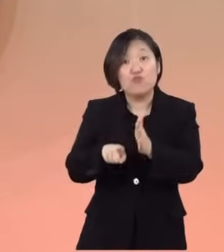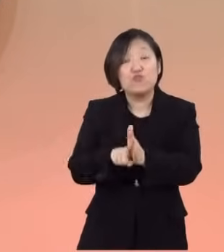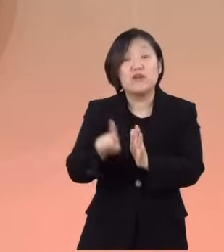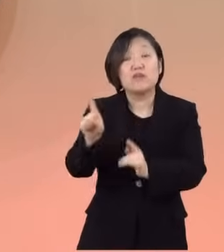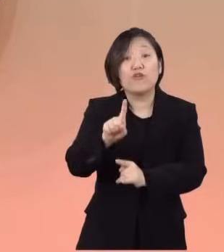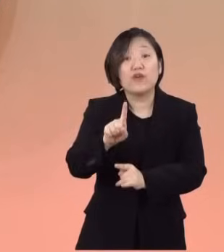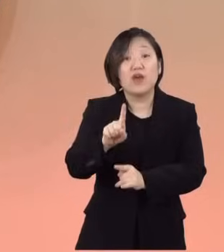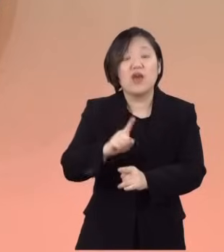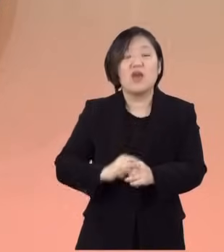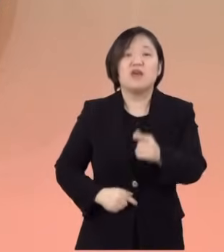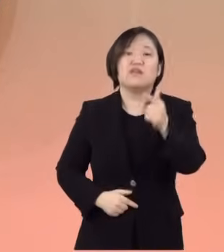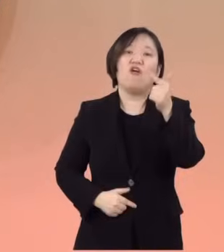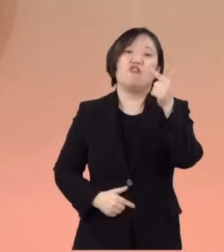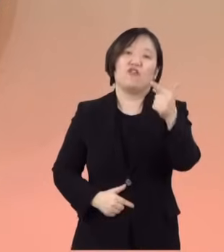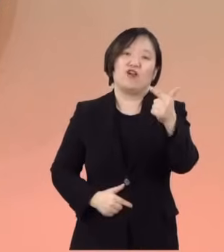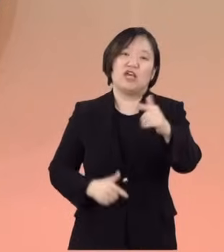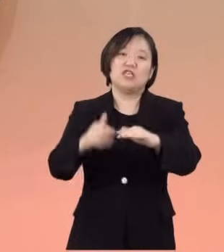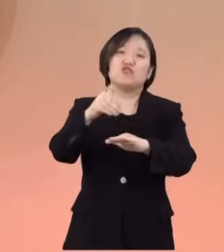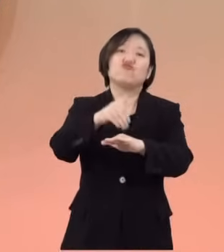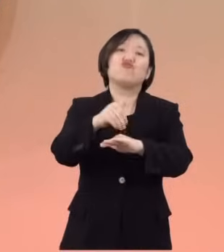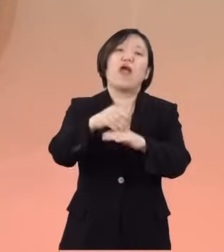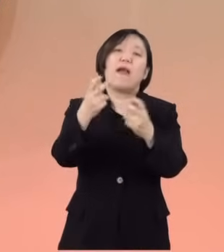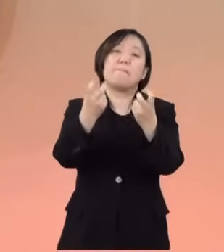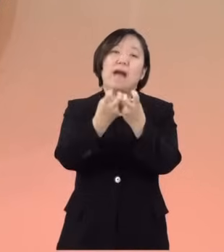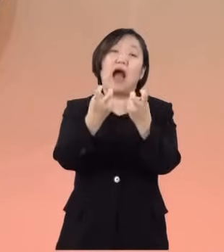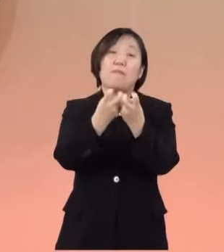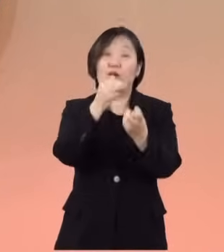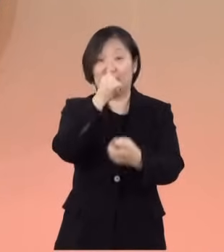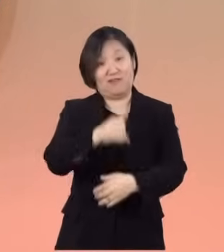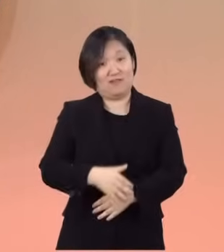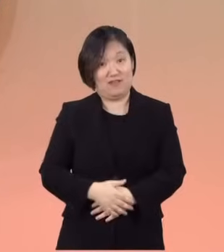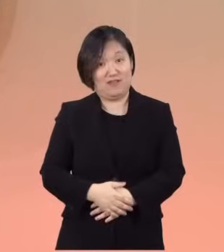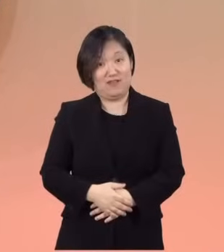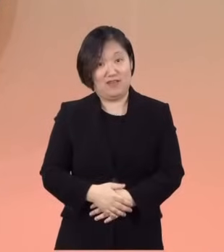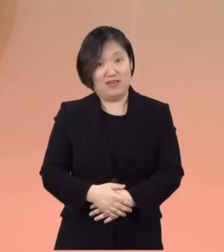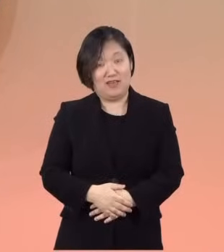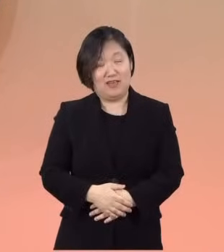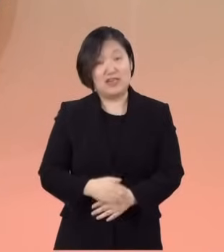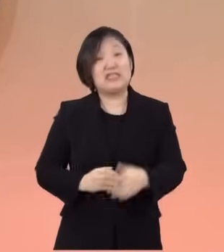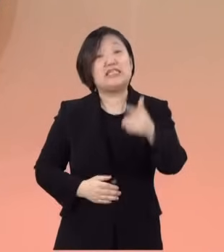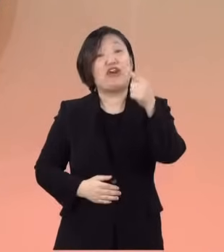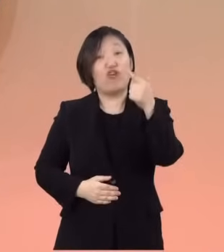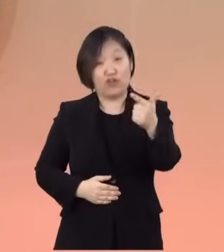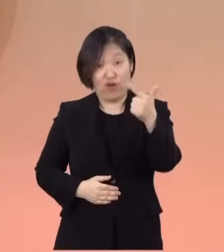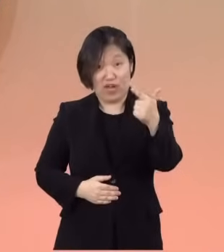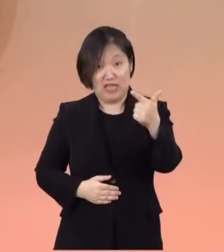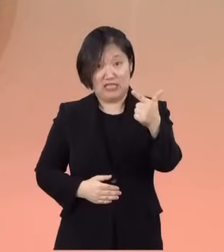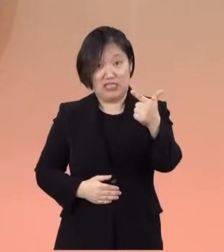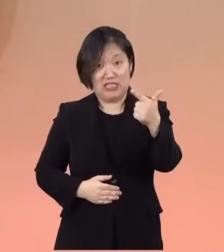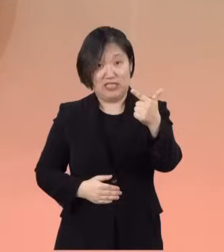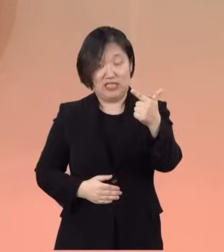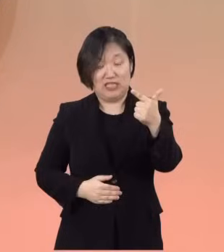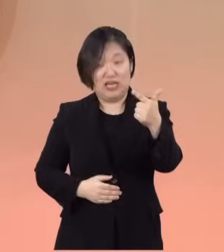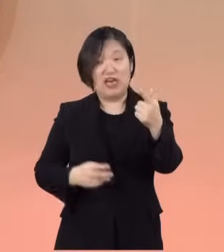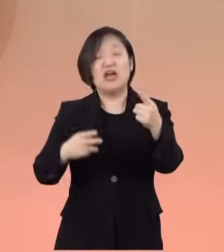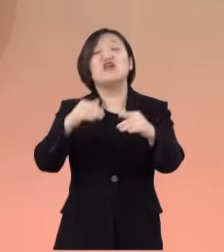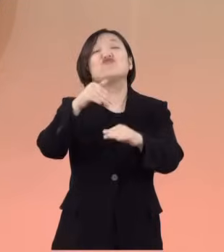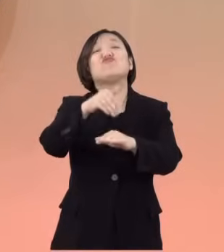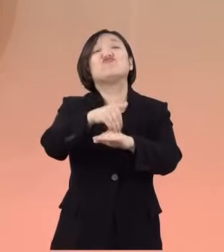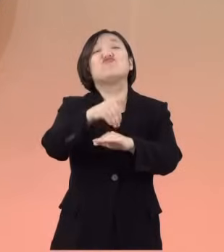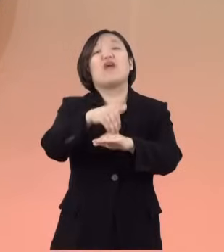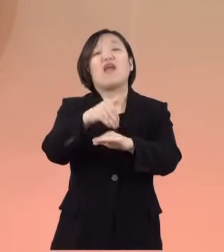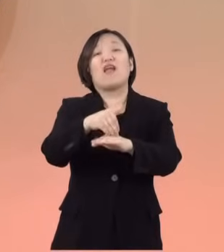있어서 여섯 가지 공덕의 길이 있으니 그 섯 지 공덕의 길을